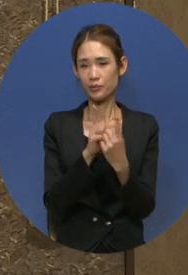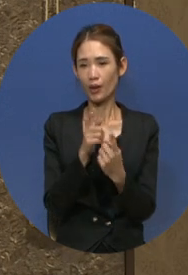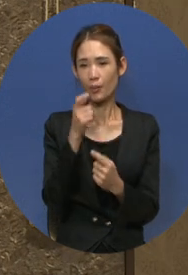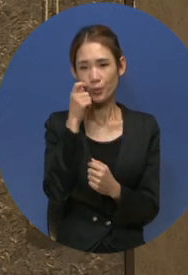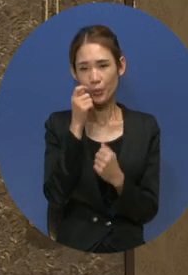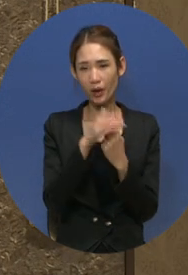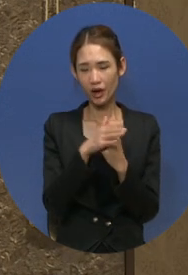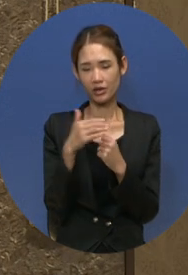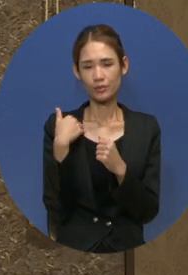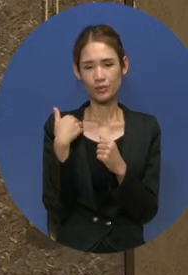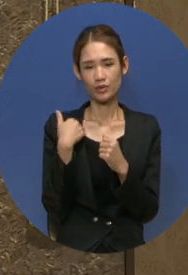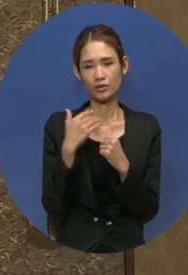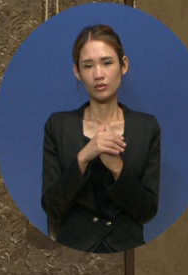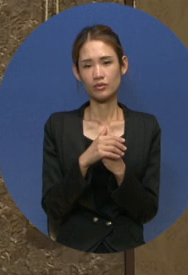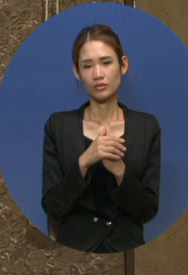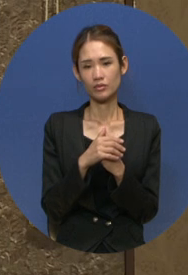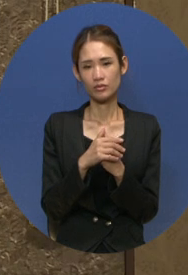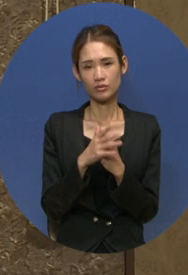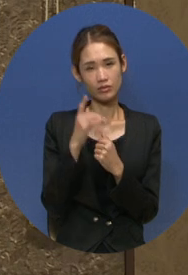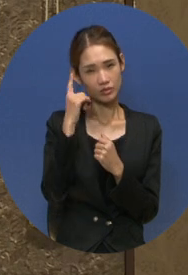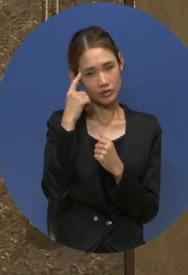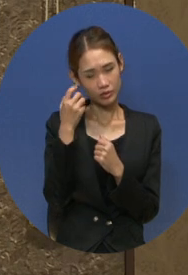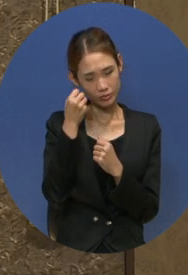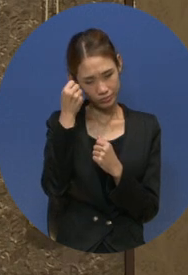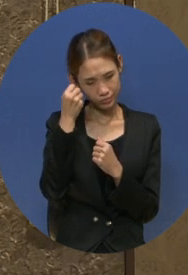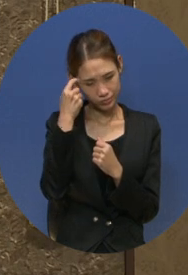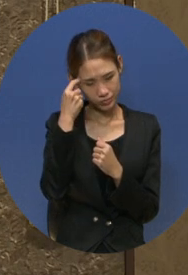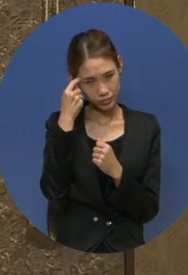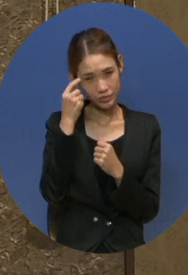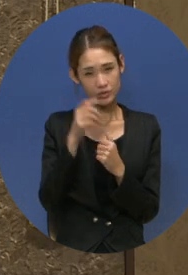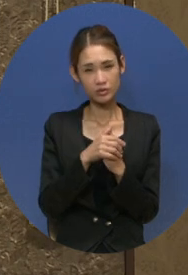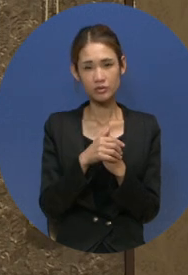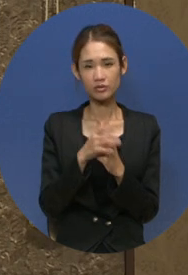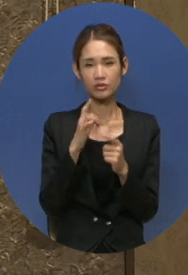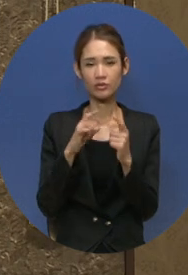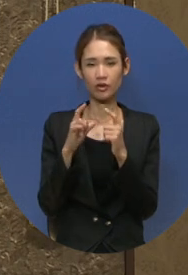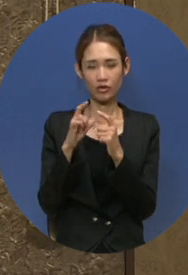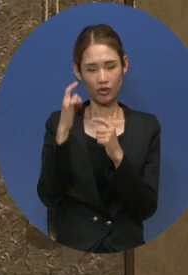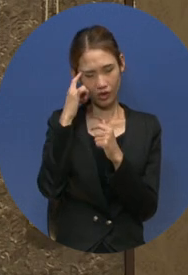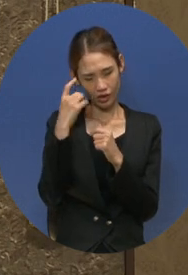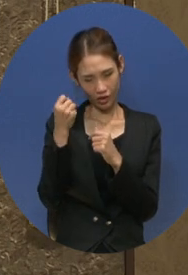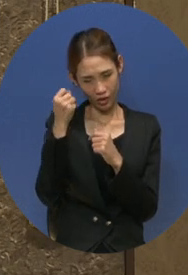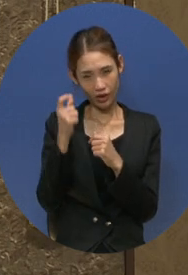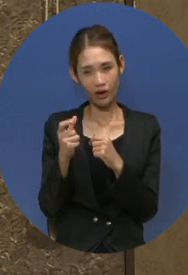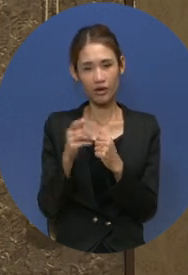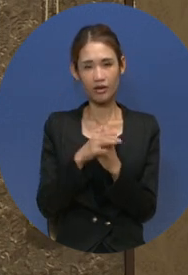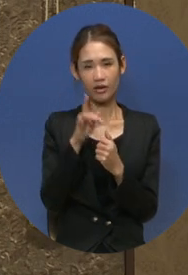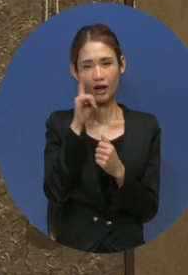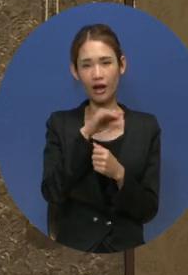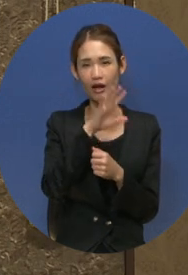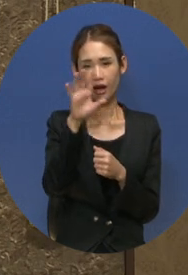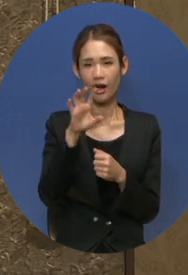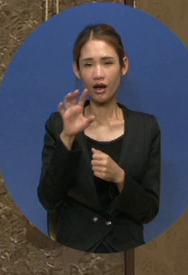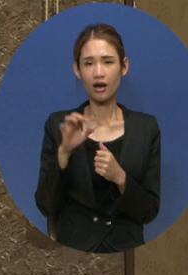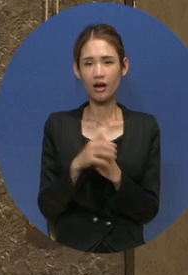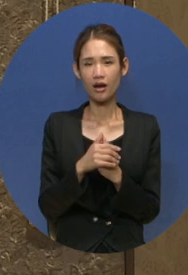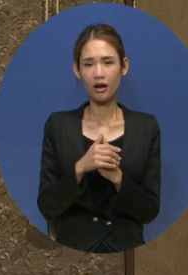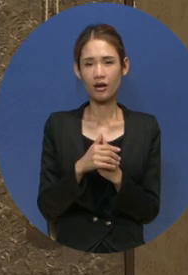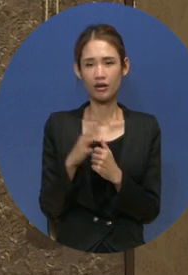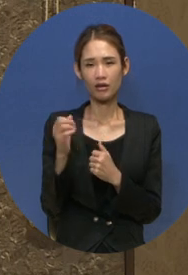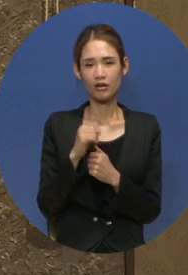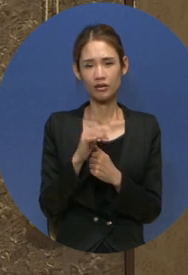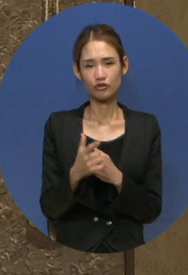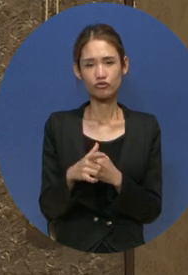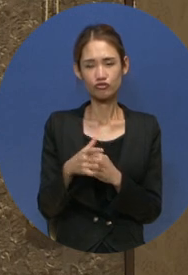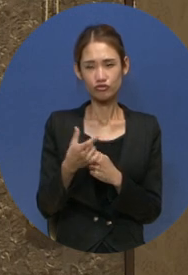보니까 모르게 되고 모르다 보니까 본인이 갖고 있는 고정관념이 더 이렇게 작동하게 되고 그런 것들이 악순환되는 거, 악순환. 그래서 네. 아,